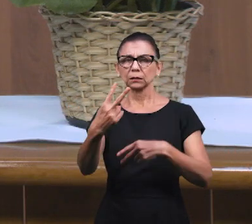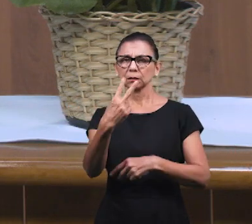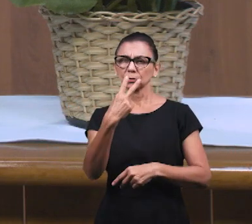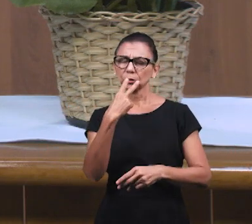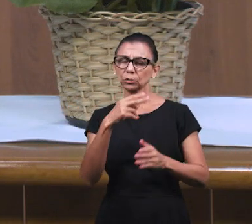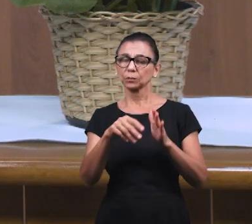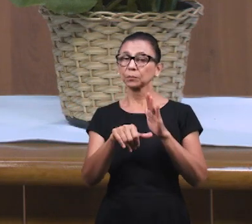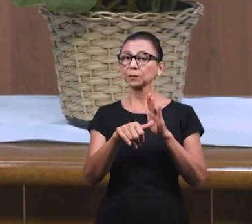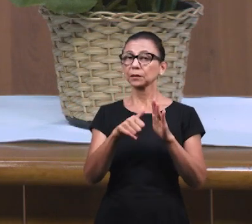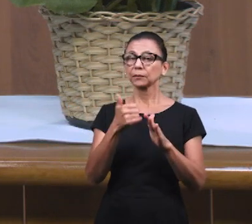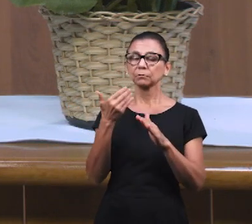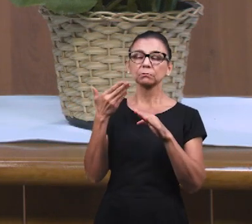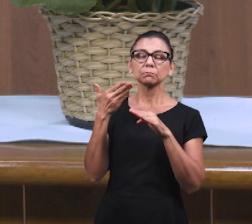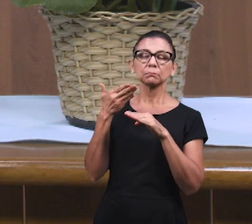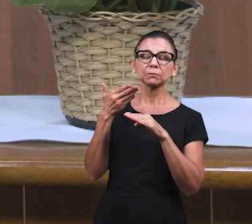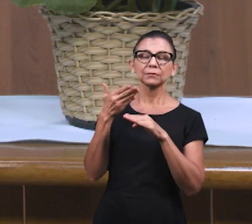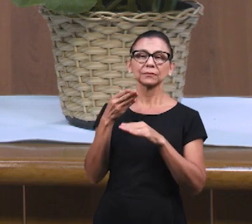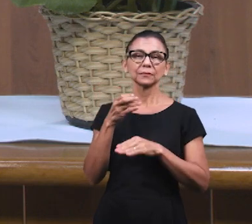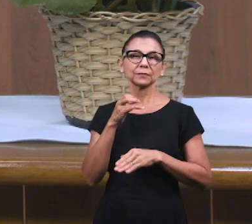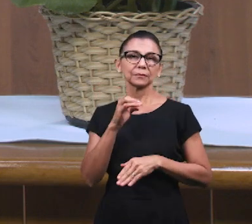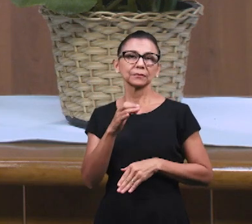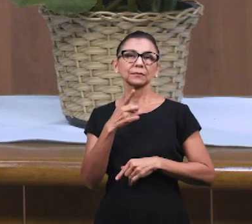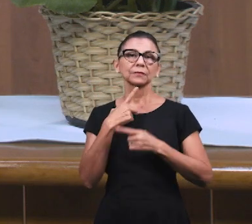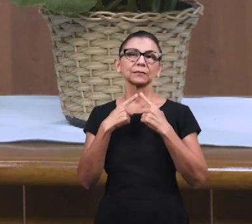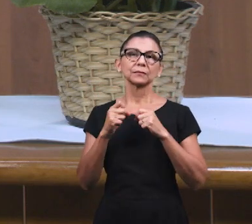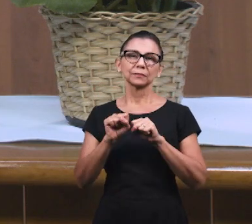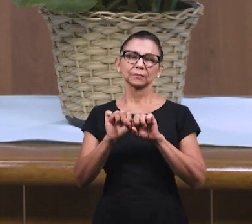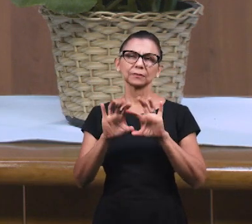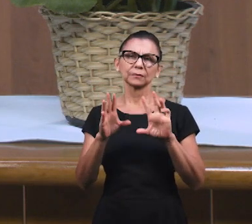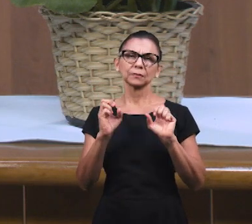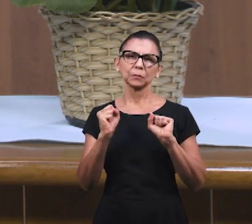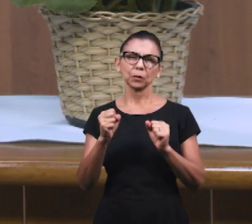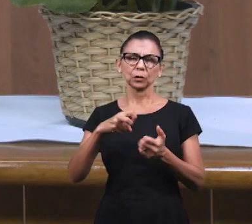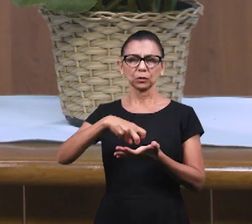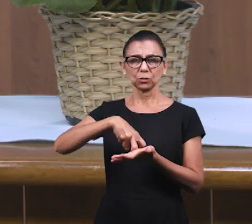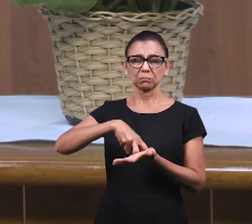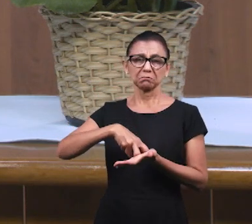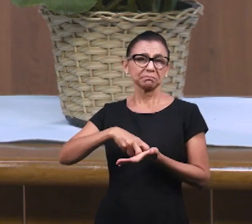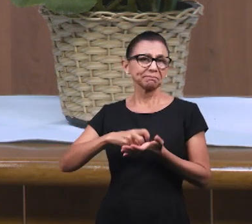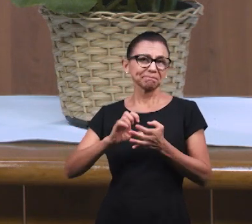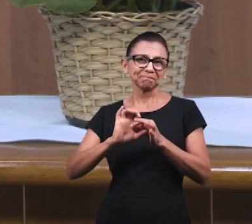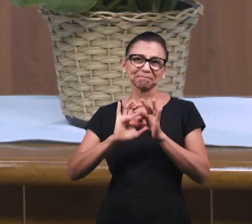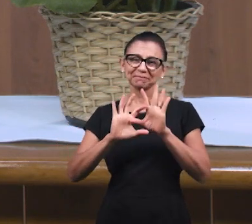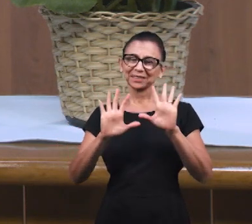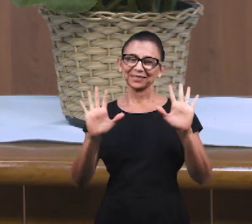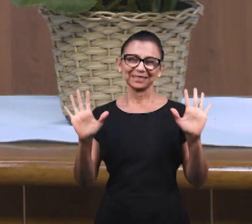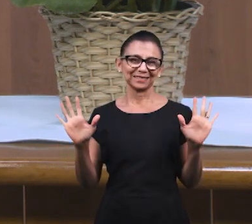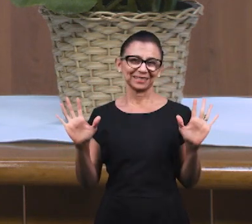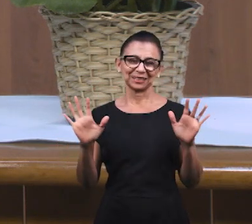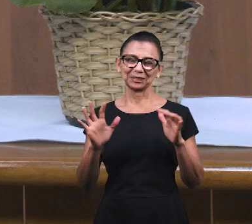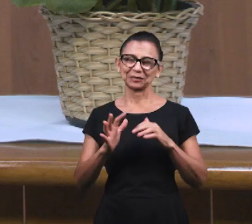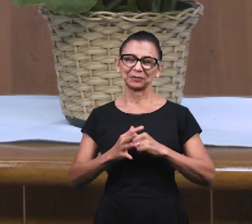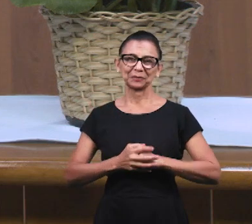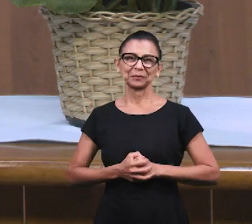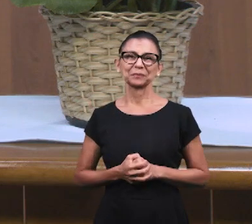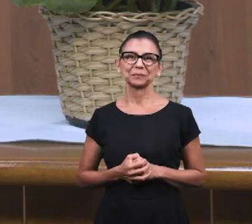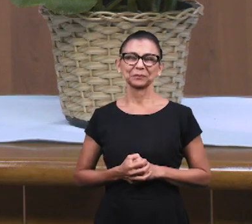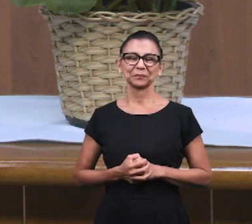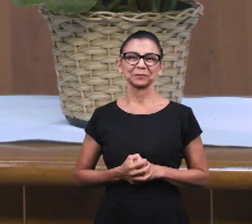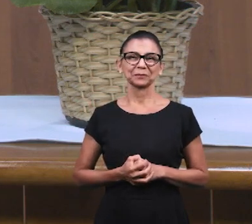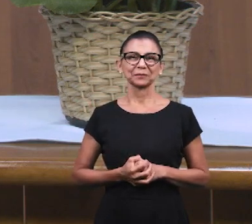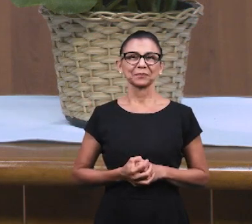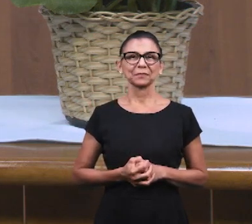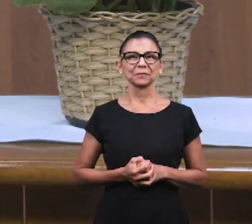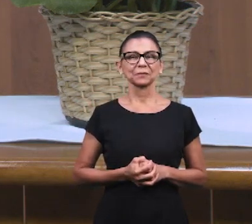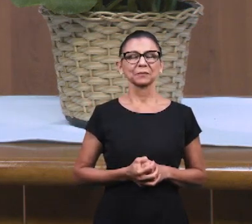qui nous assiste par la première fois, qui vient d'arriver au canal. Si vous souhaitez, vous pouvez nous accompagner dans ce geste ou rester comme il vous convient le mieux. Nous